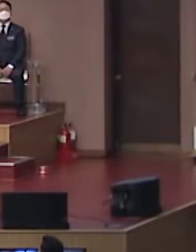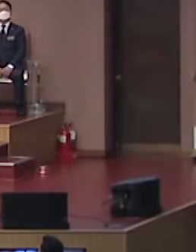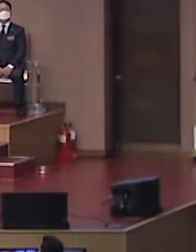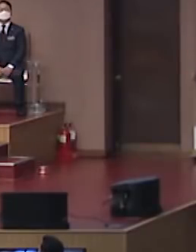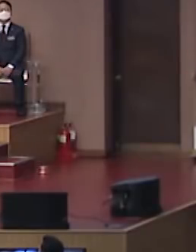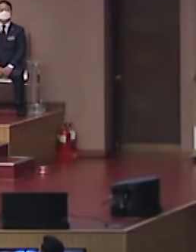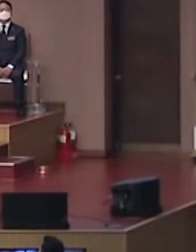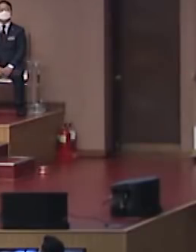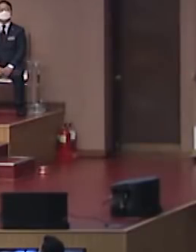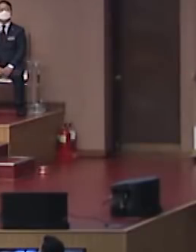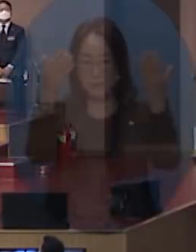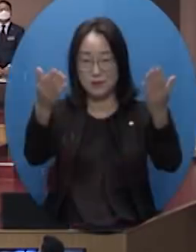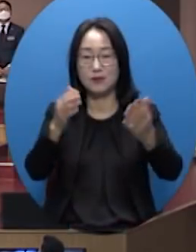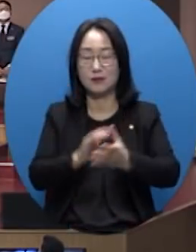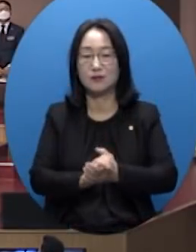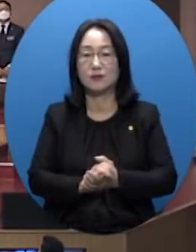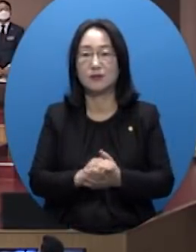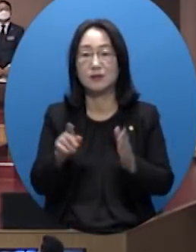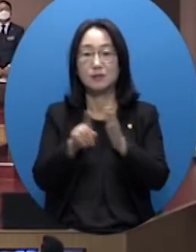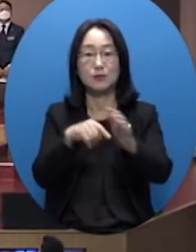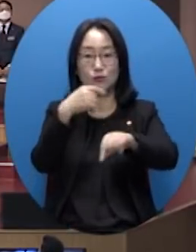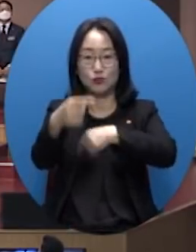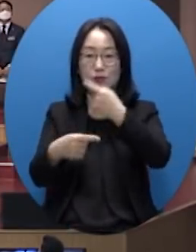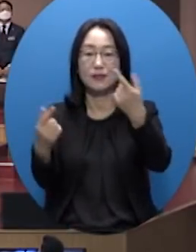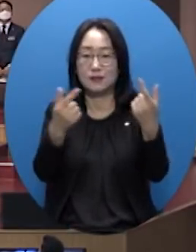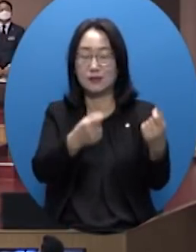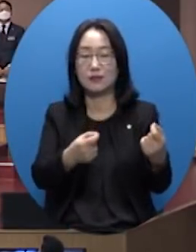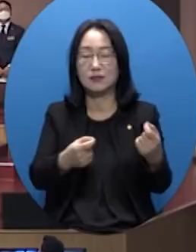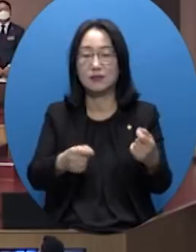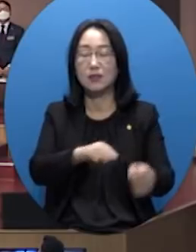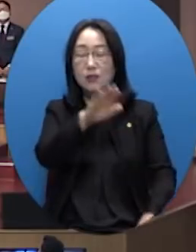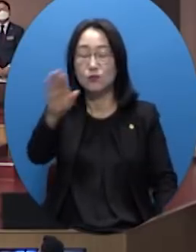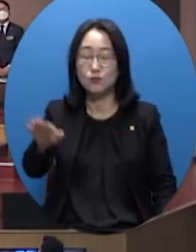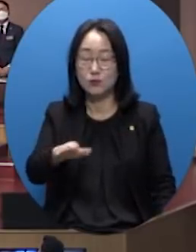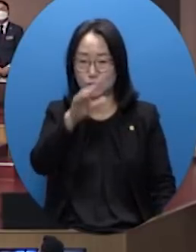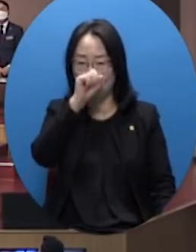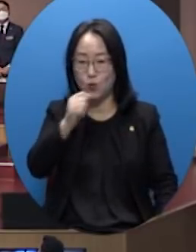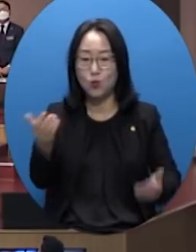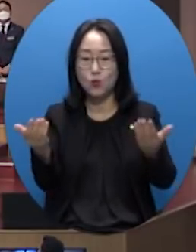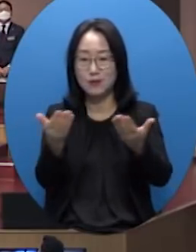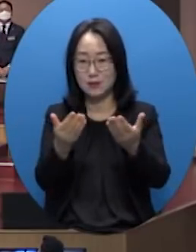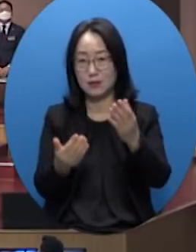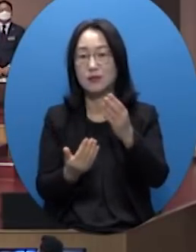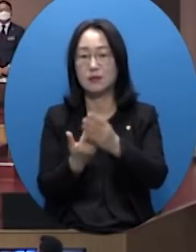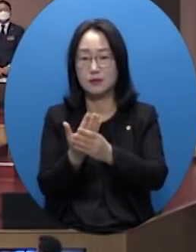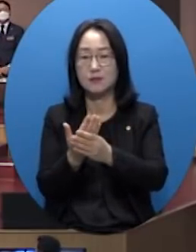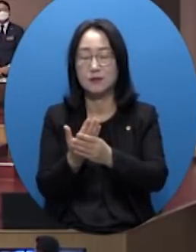주님을 찬양합니다 믿음으로 고백합니다 오늘 우리에게 좋은 일이 일어납니다